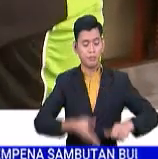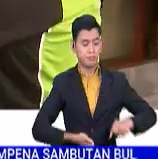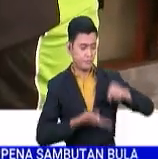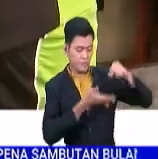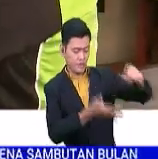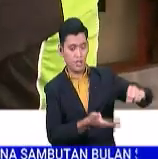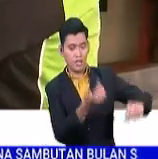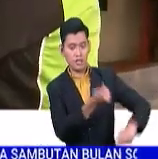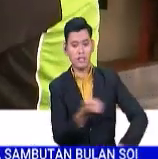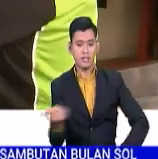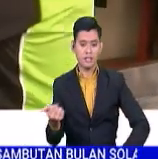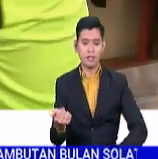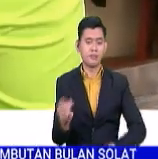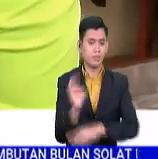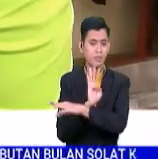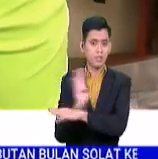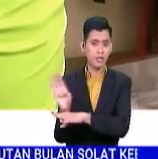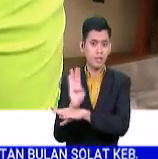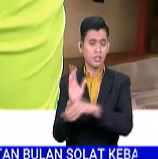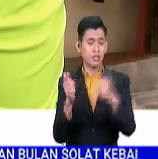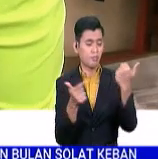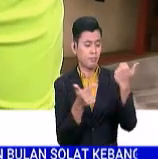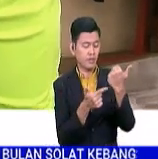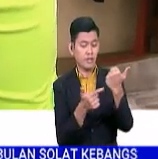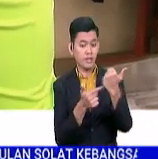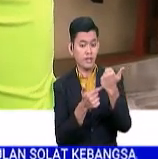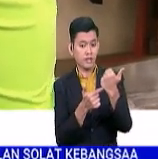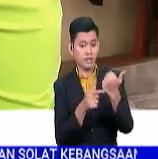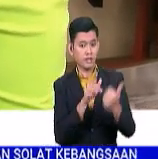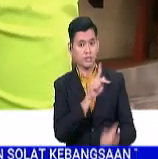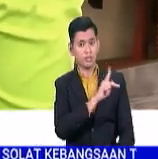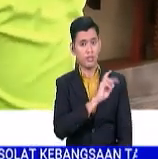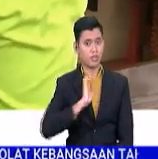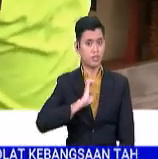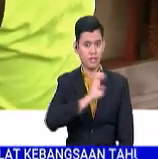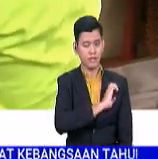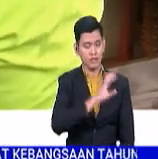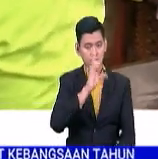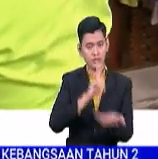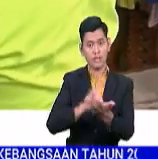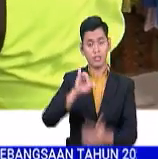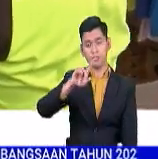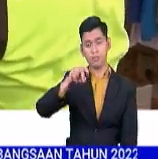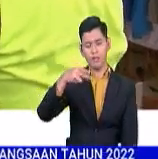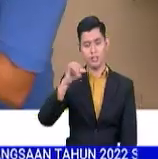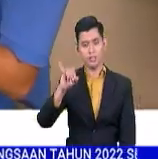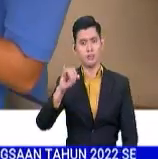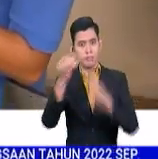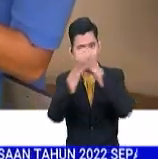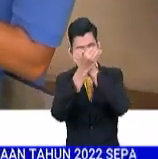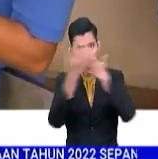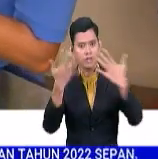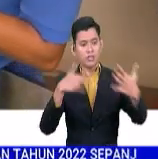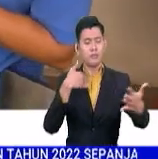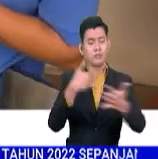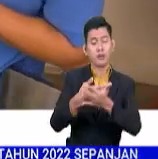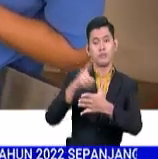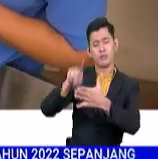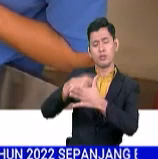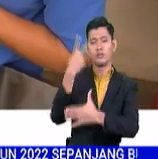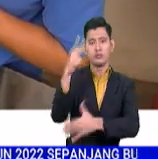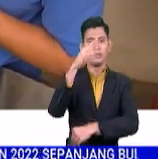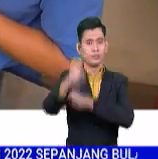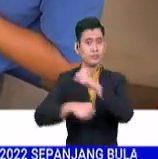sumbangan peralatan perniagaan. Timbalan Ketua Pegawai Eksekutif MUIB, Dr. Asmadi Abdul Rahman berkata, sehingga Disember tahun